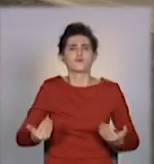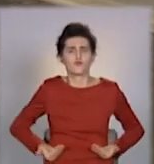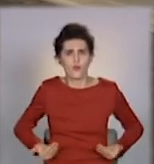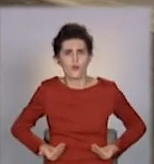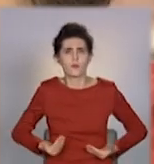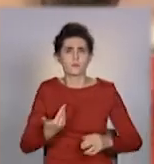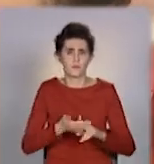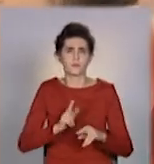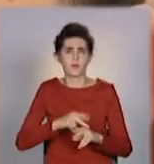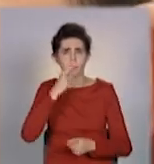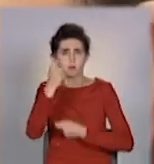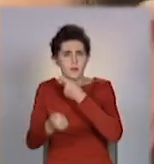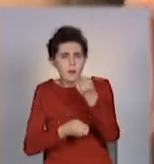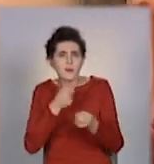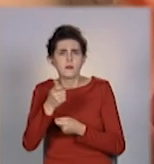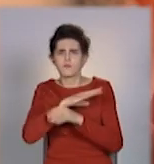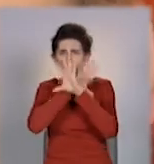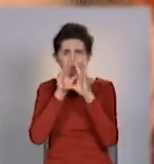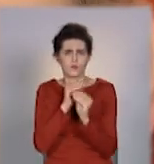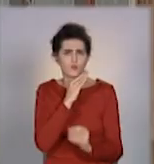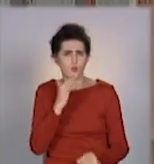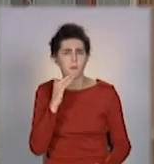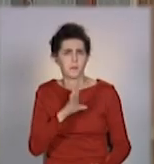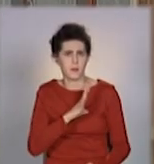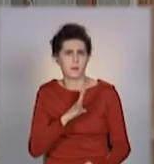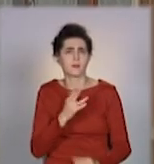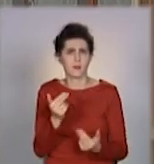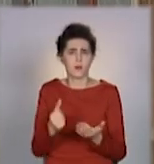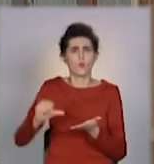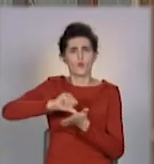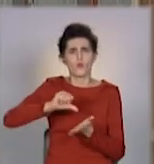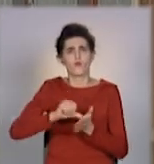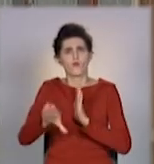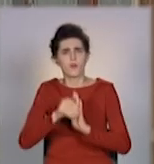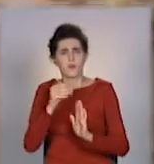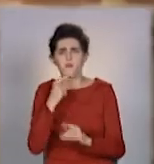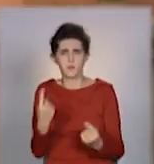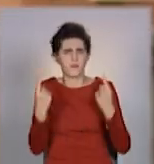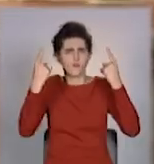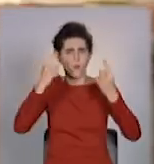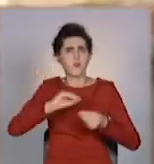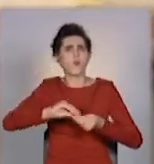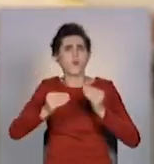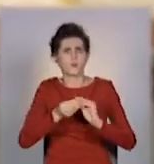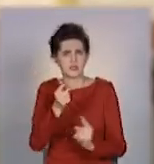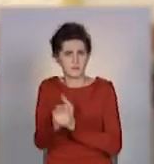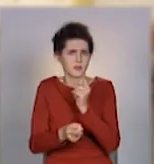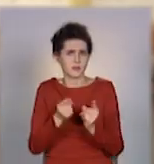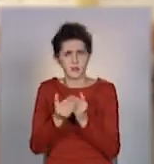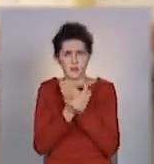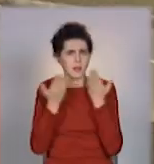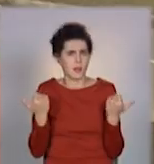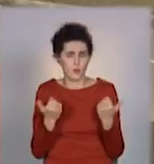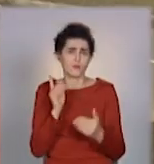керувала громадським спостереженням на президентських і парламентських виборах. Вважає, великих проблем зі зміною місця голосування немає